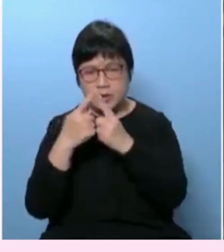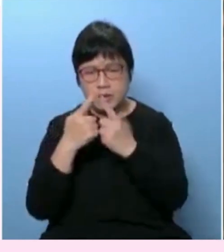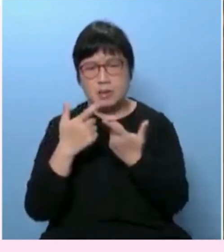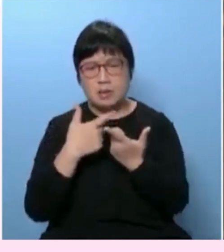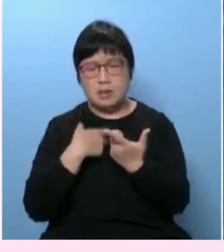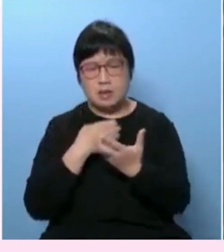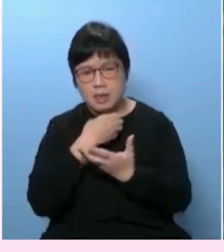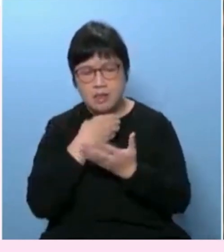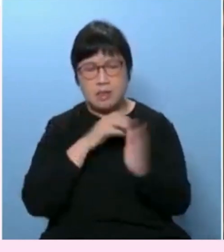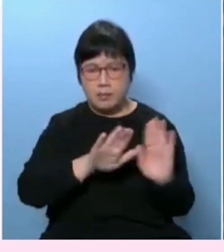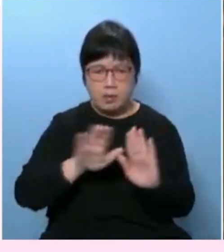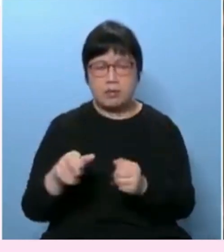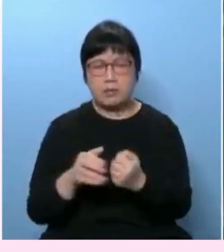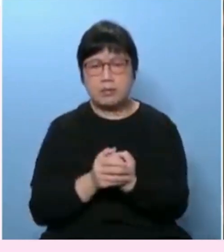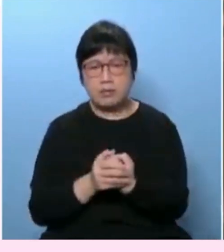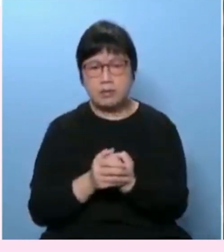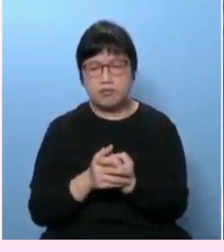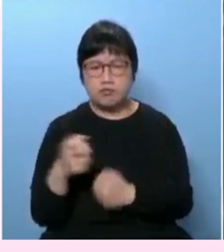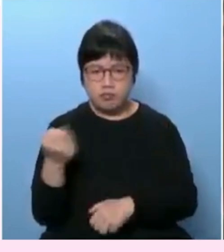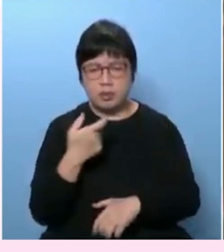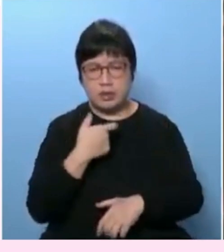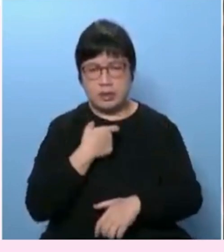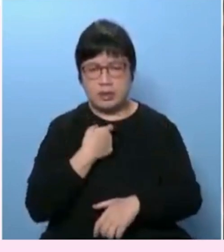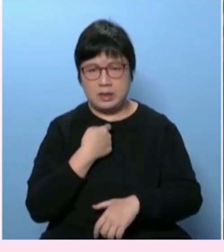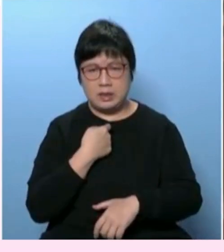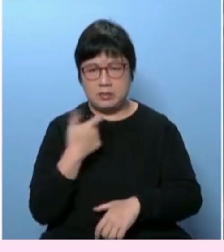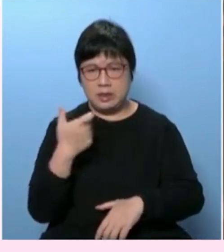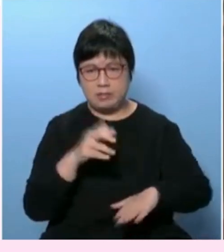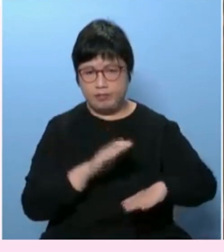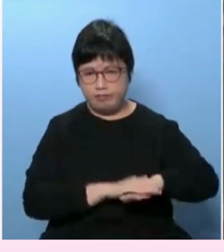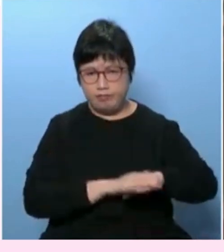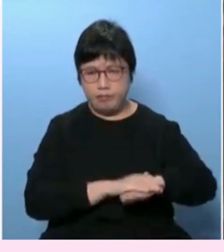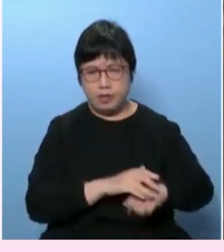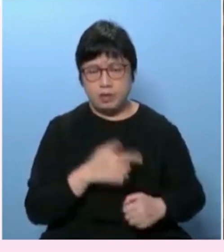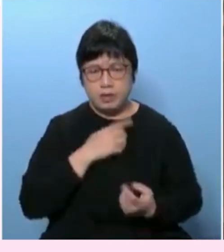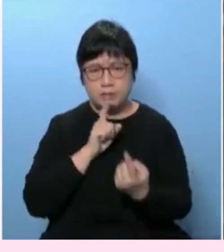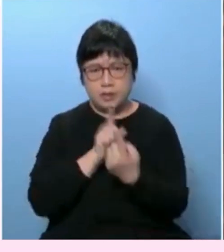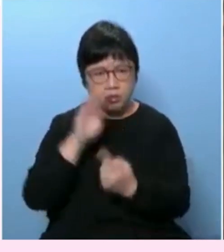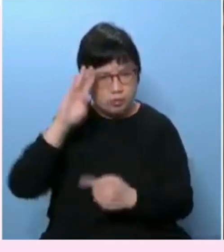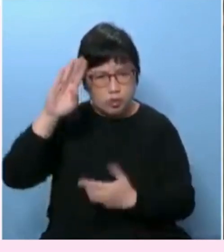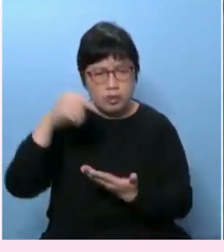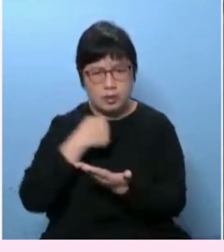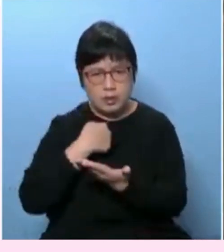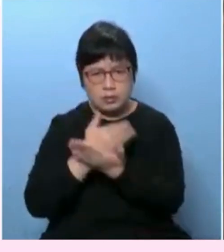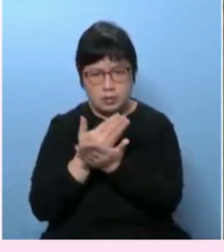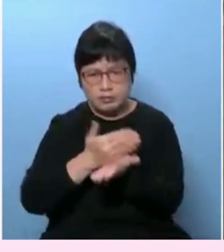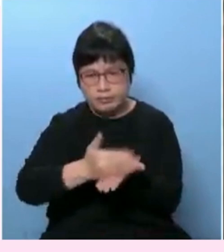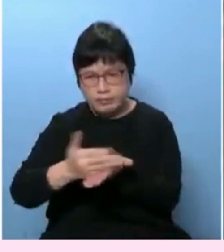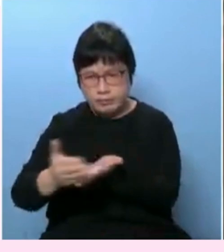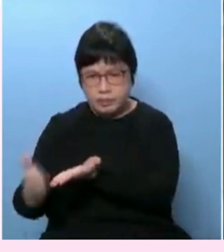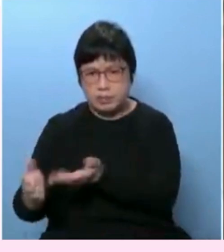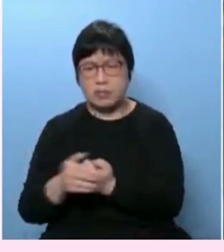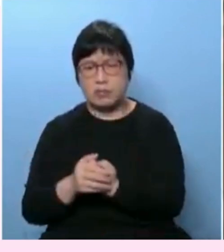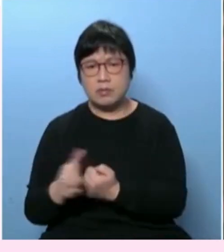措施，同時也要預留一定的財政的儲備，應付未來的其他需要。就